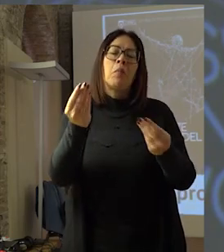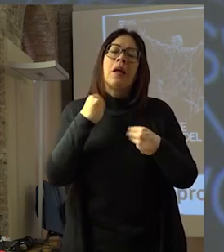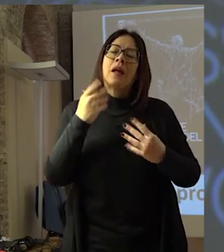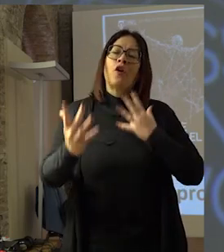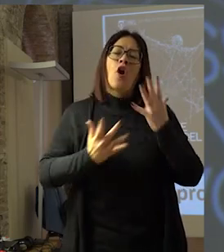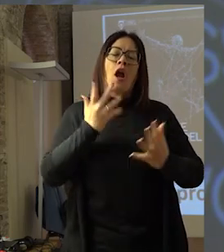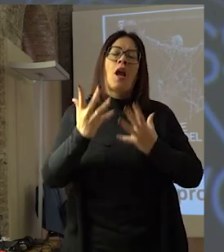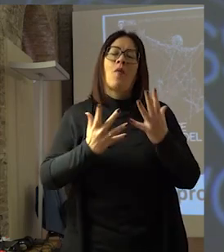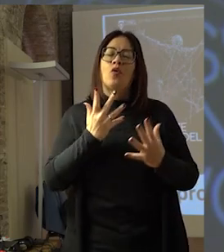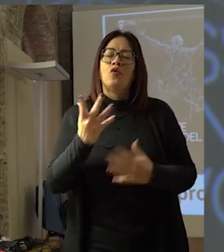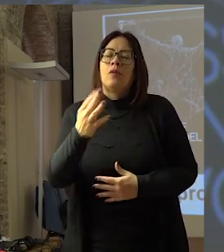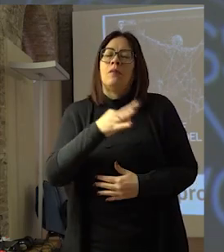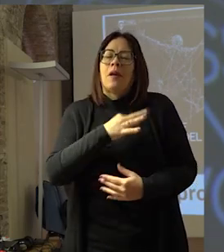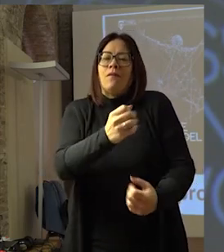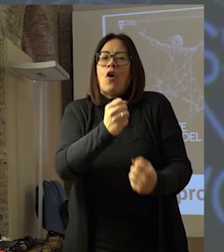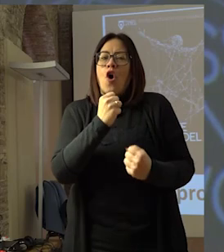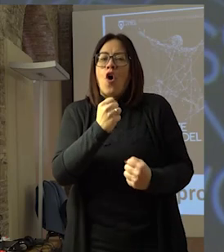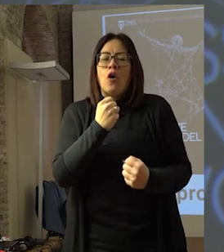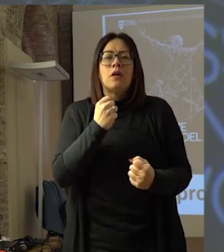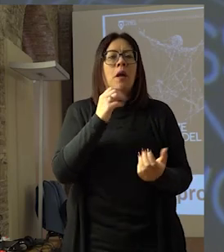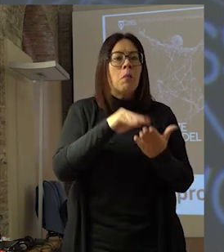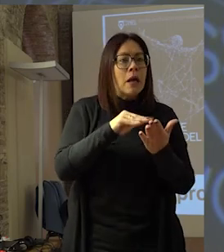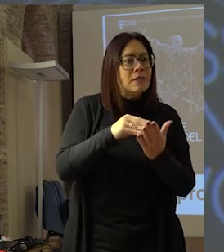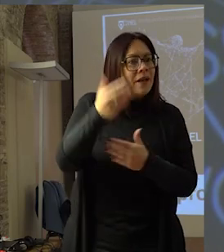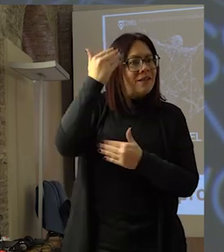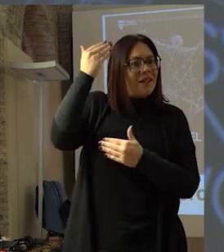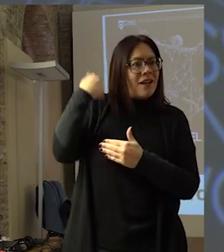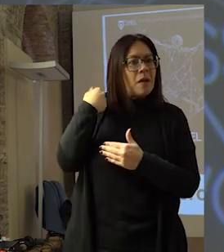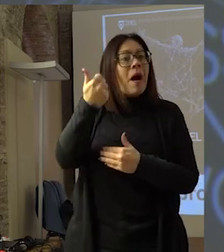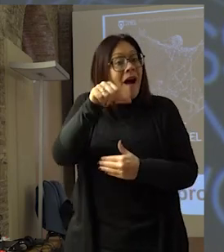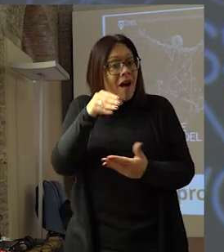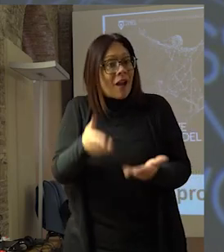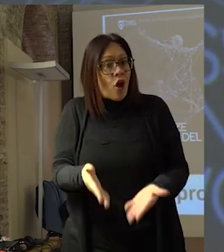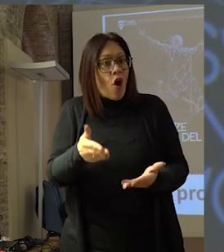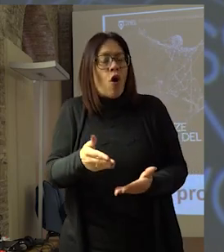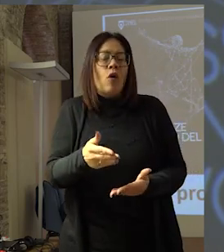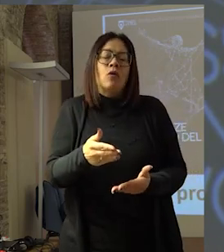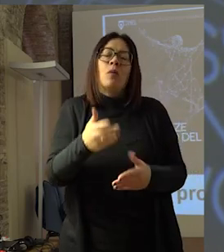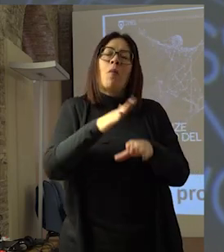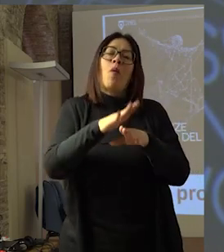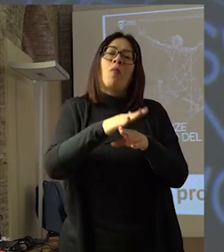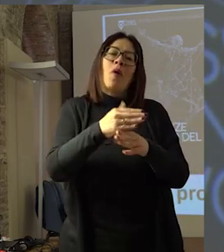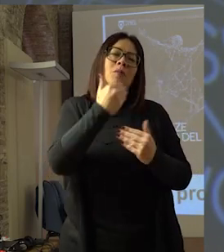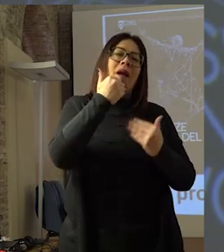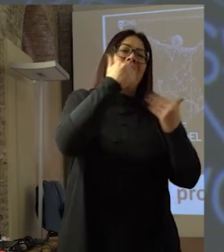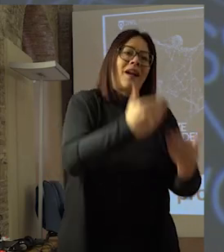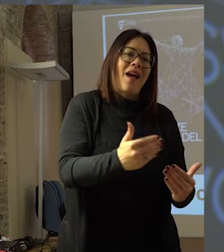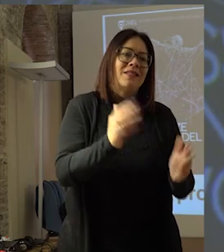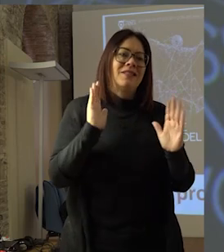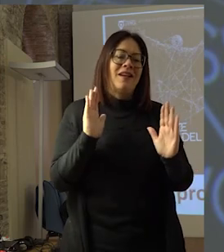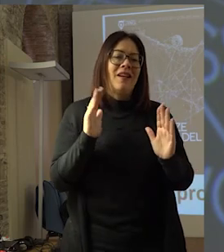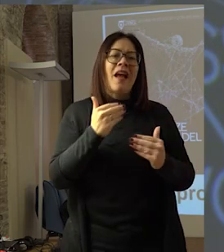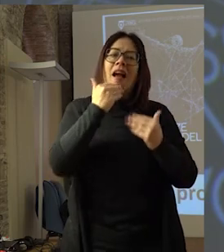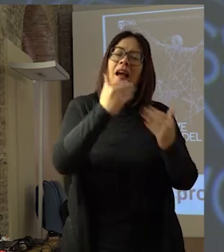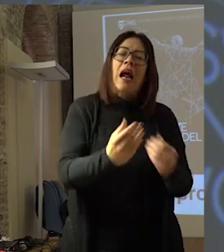mia presenza allora e anche oggi è un modo per dire loro grazie, grazie, grazie per